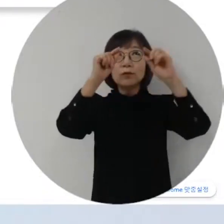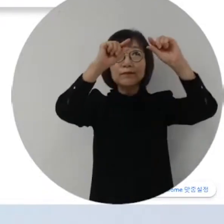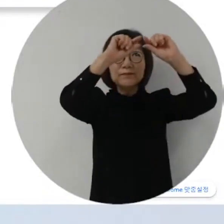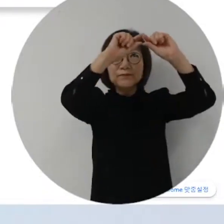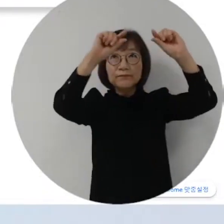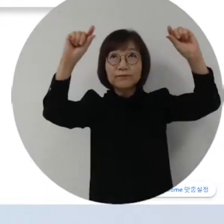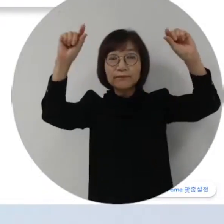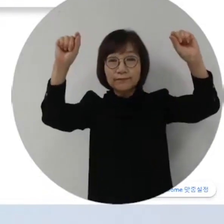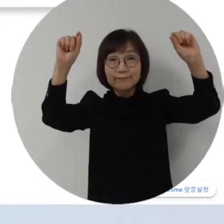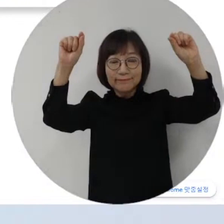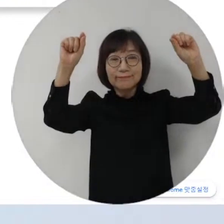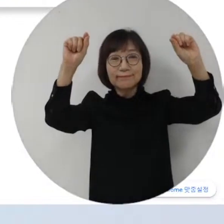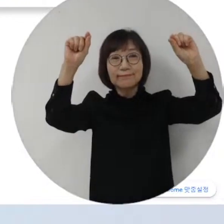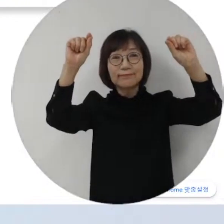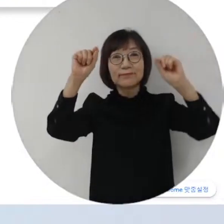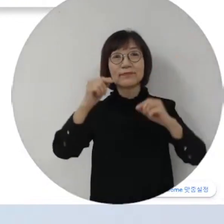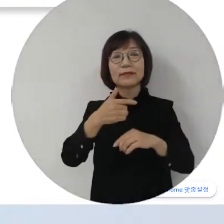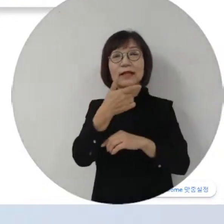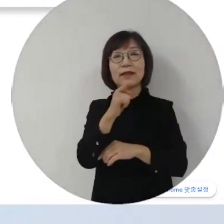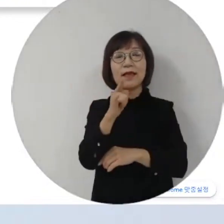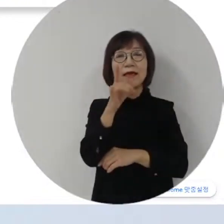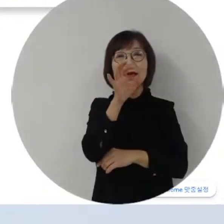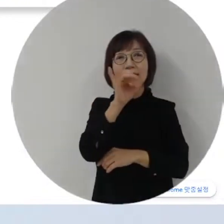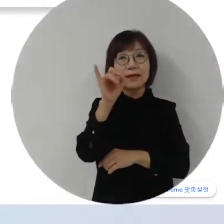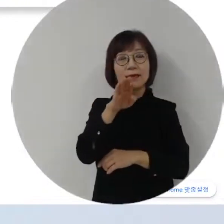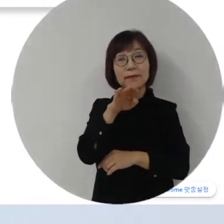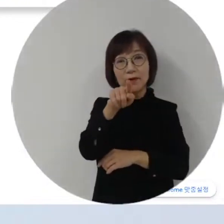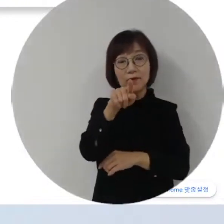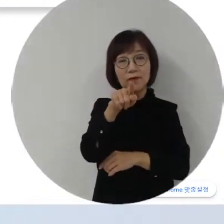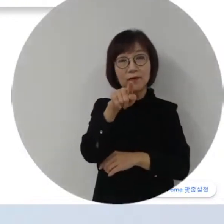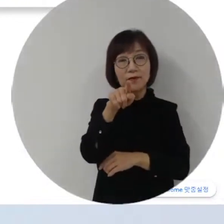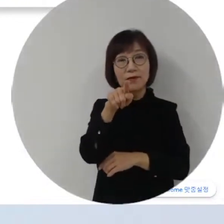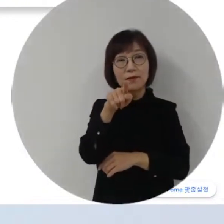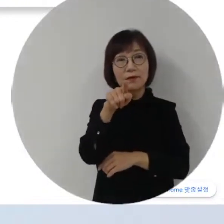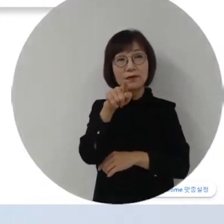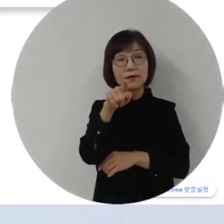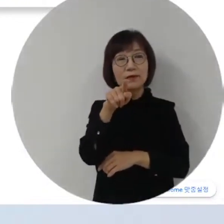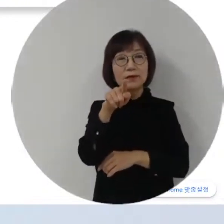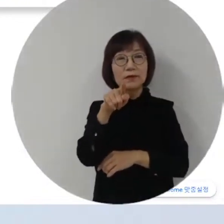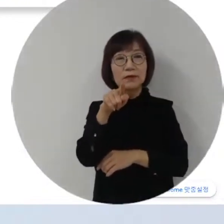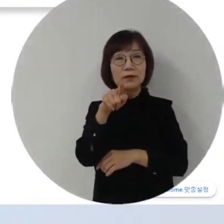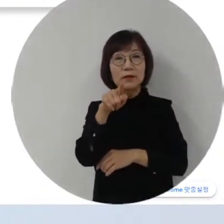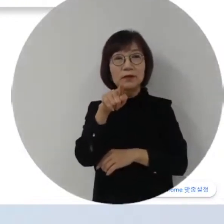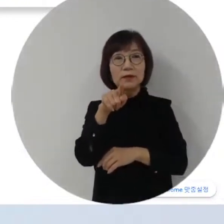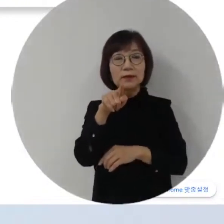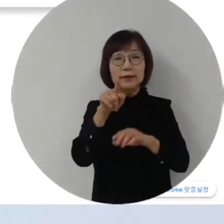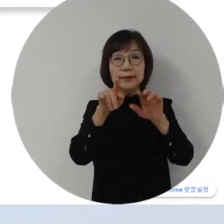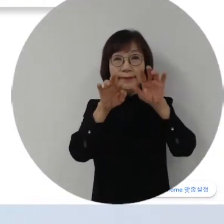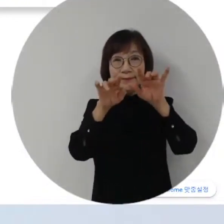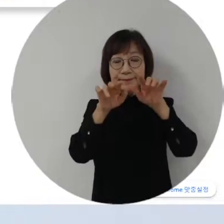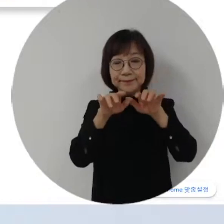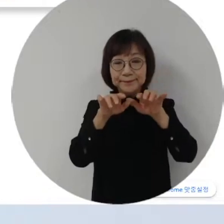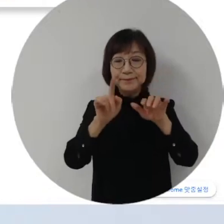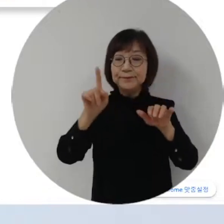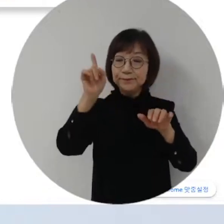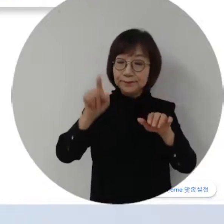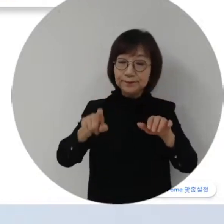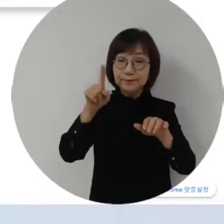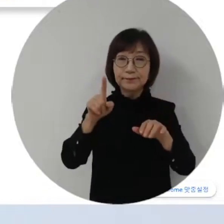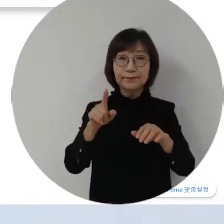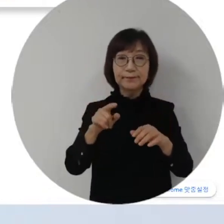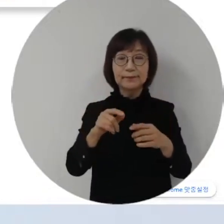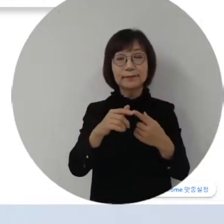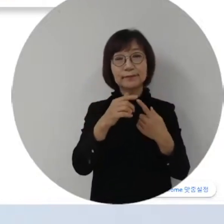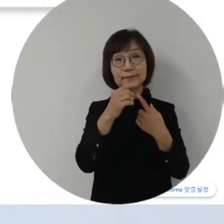네이버라고 치고 엔터 해주셔도 되고요. 밑에 네이버 로고 검색되지고 네이버 이렇게 나오는